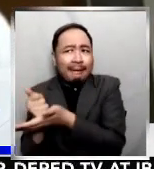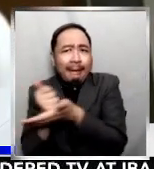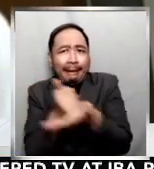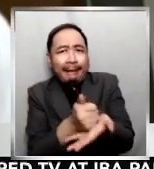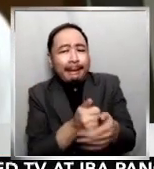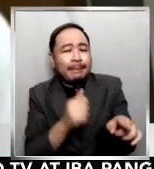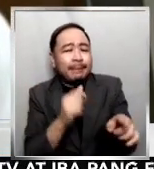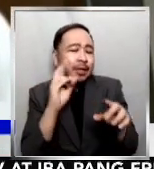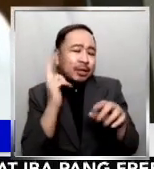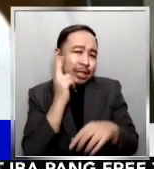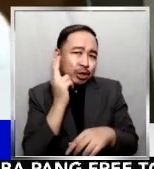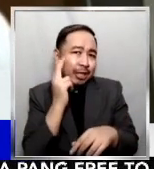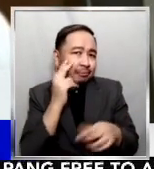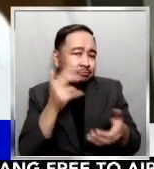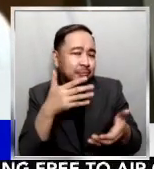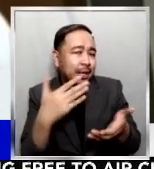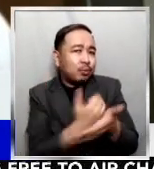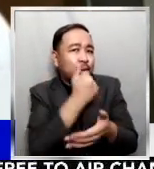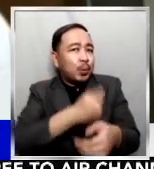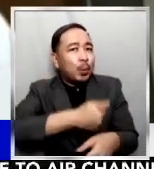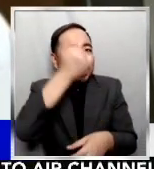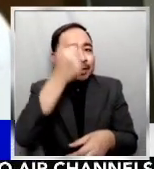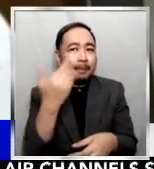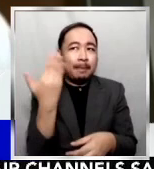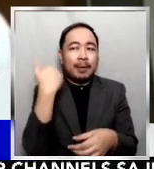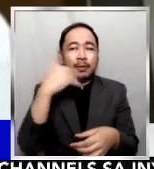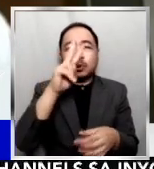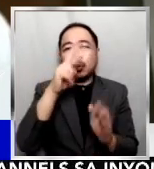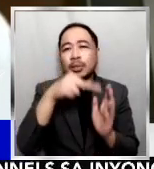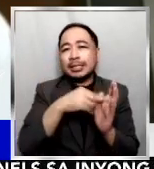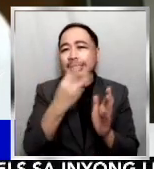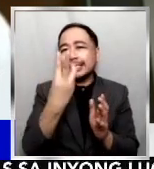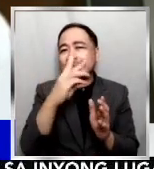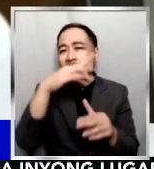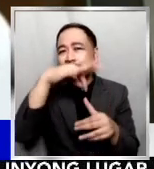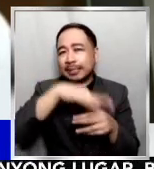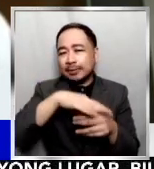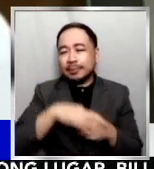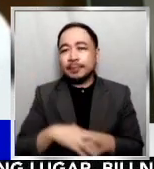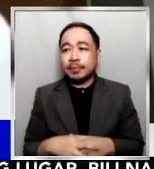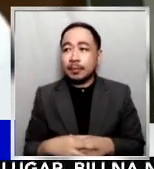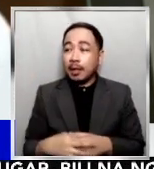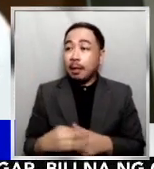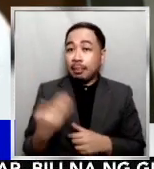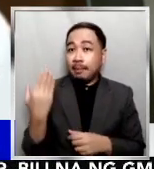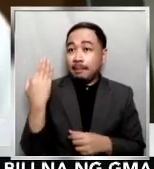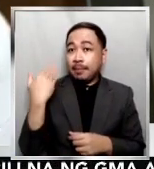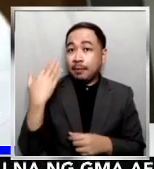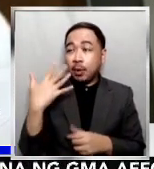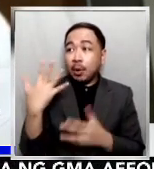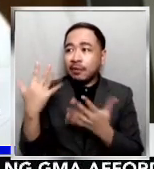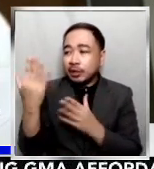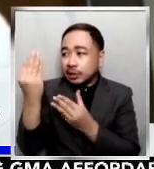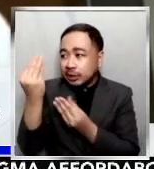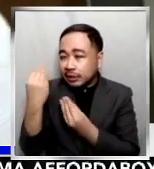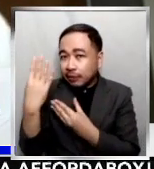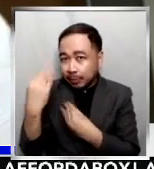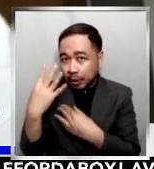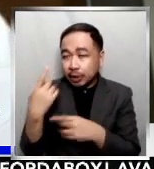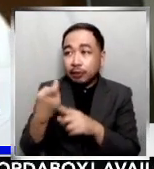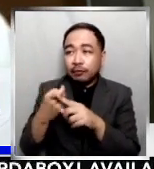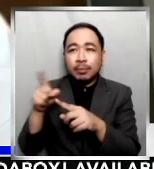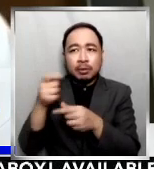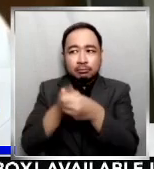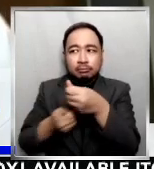26, 2019, we received information from a most reliable international entity that high officials from